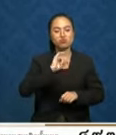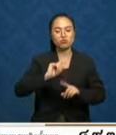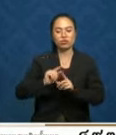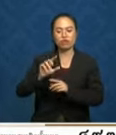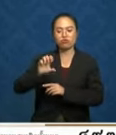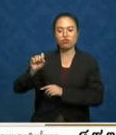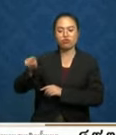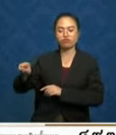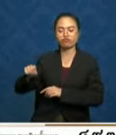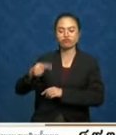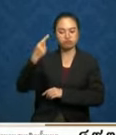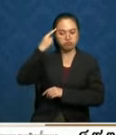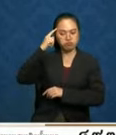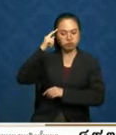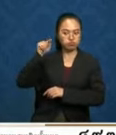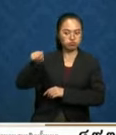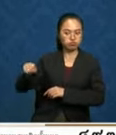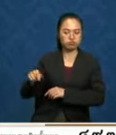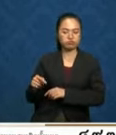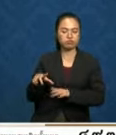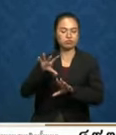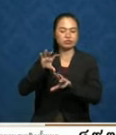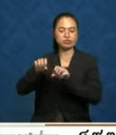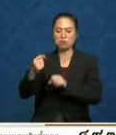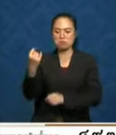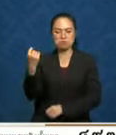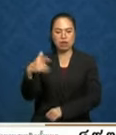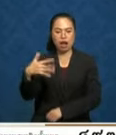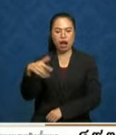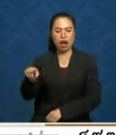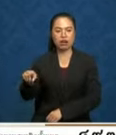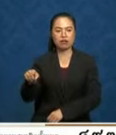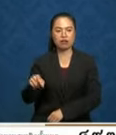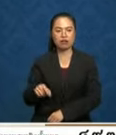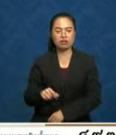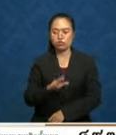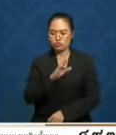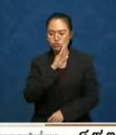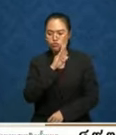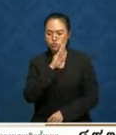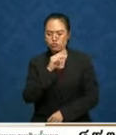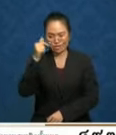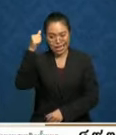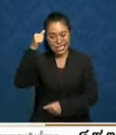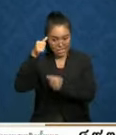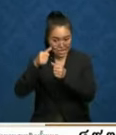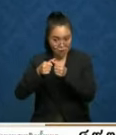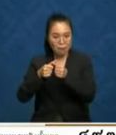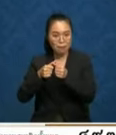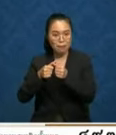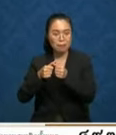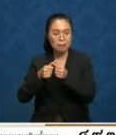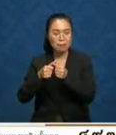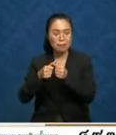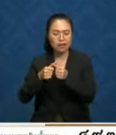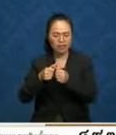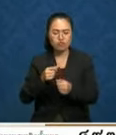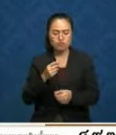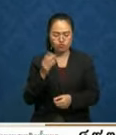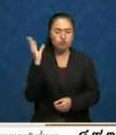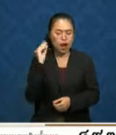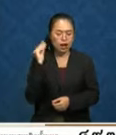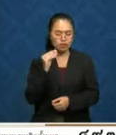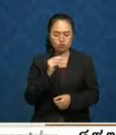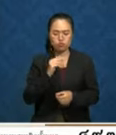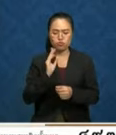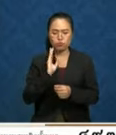เองท่านจิรัตน์ท่านสมาชิกถ้าท่านยังมีความจำนะถ้าไม่สั้นเกินไปอ่ะ